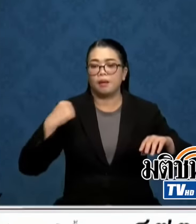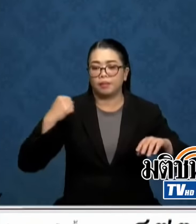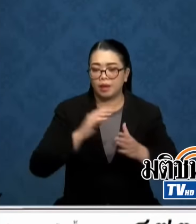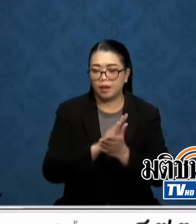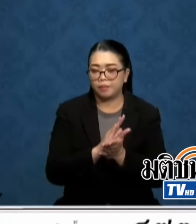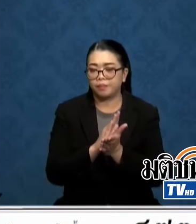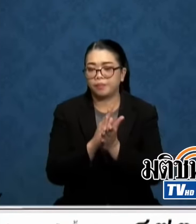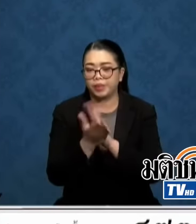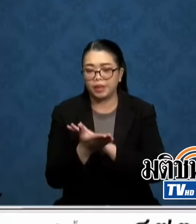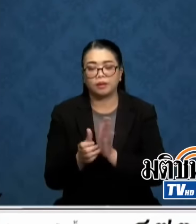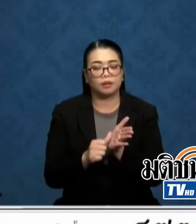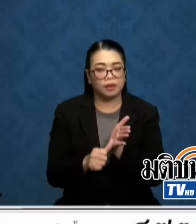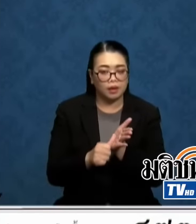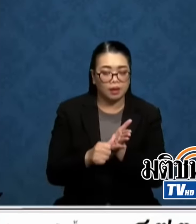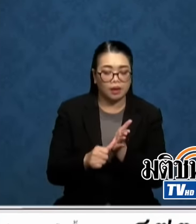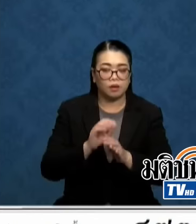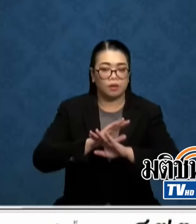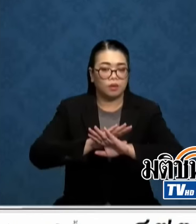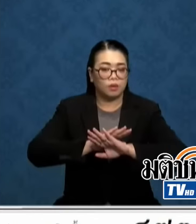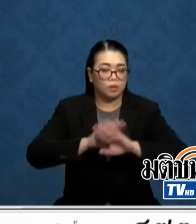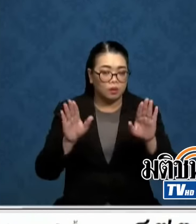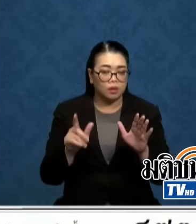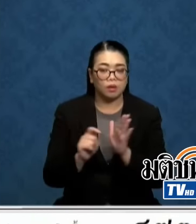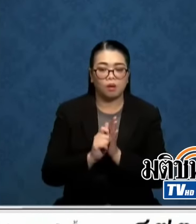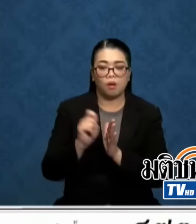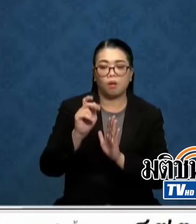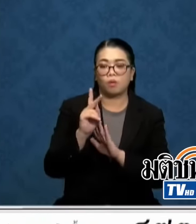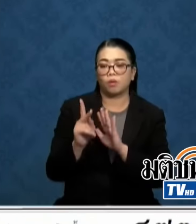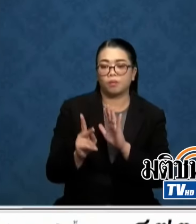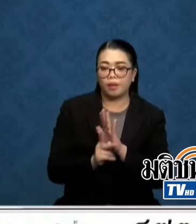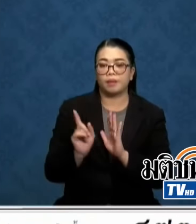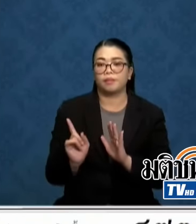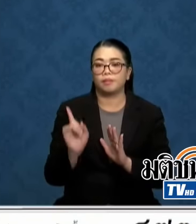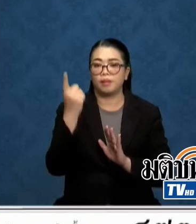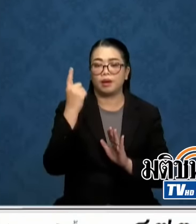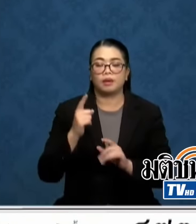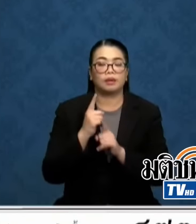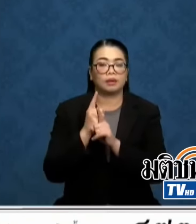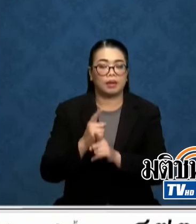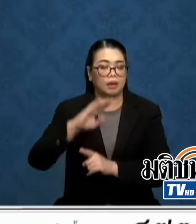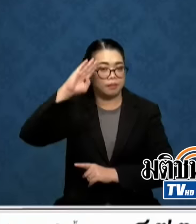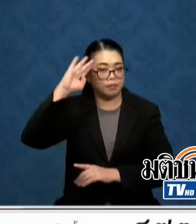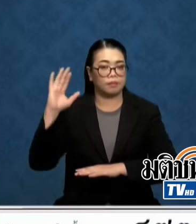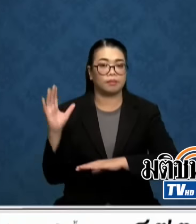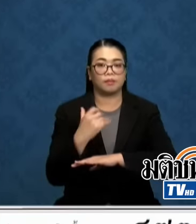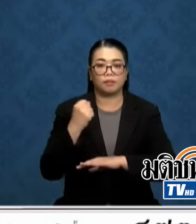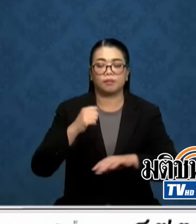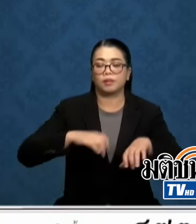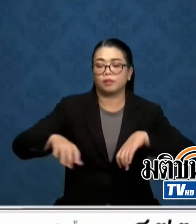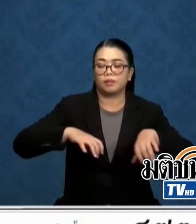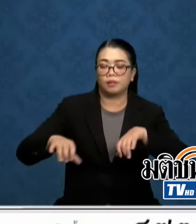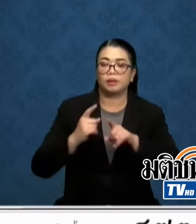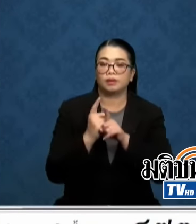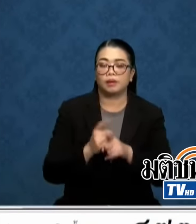จะเปลี่ยนแปลงแก้ไขยกเลิกและออกกฎหมายตามระบบแห่งการปฏิวัติเพื่อบริหารประเทศชาติต่อ